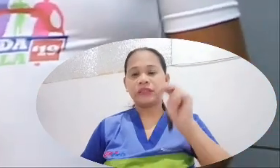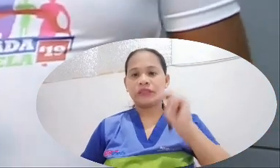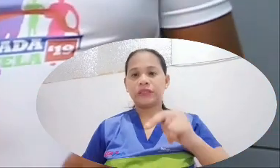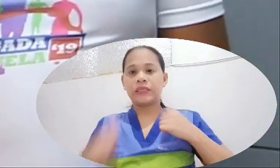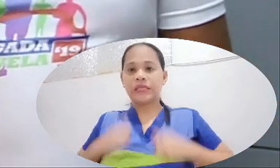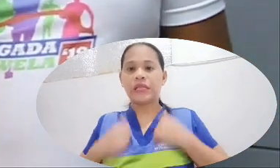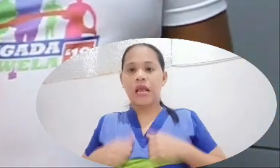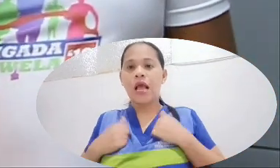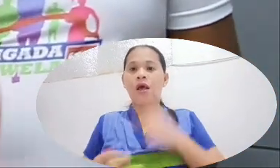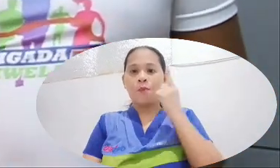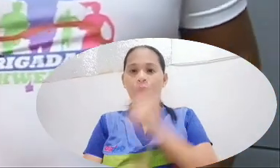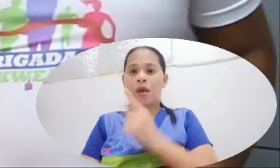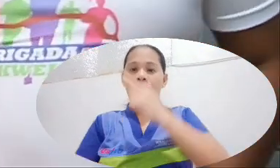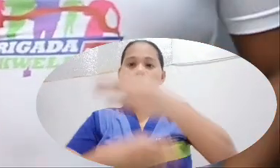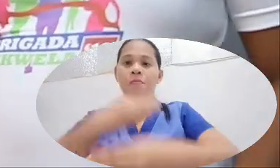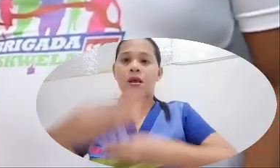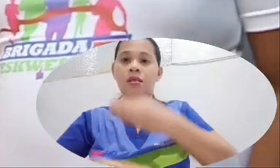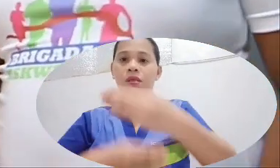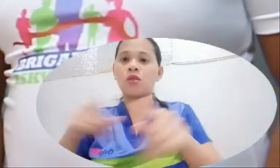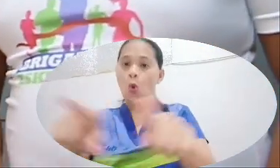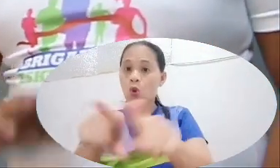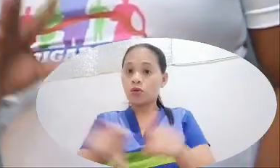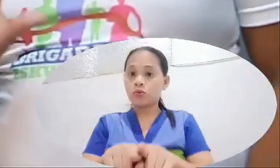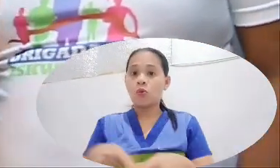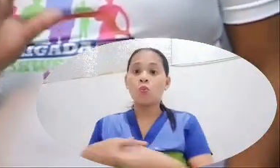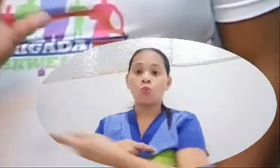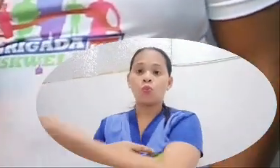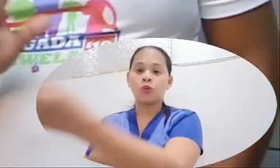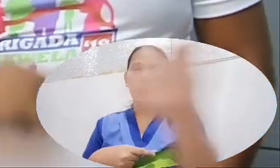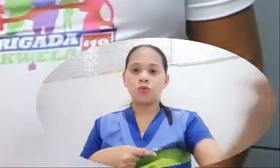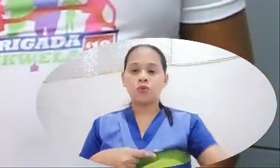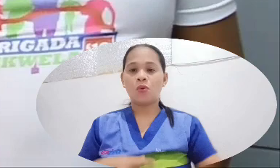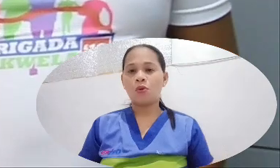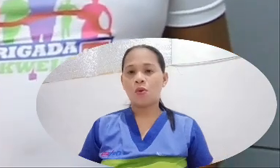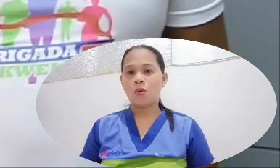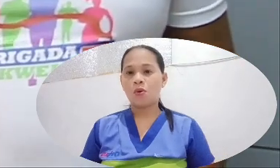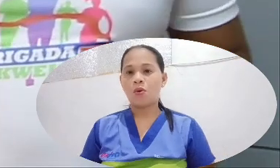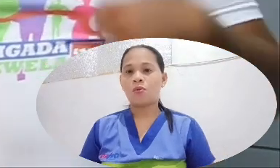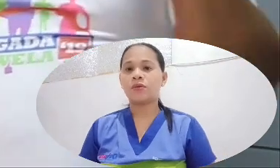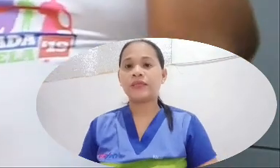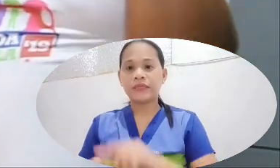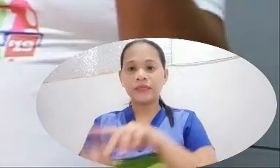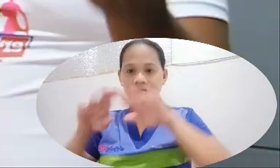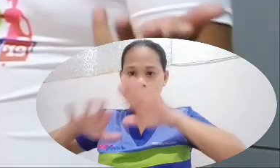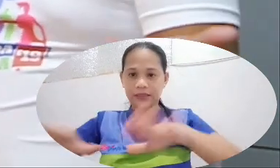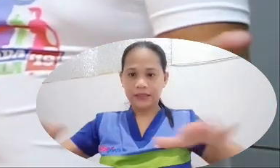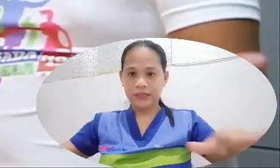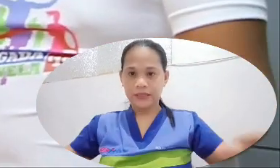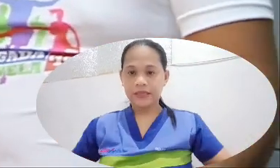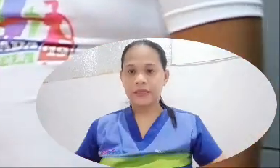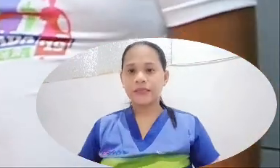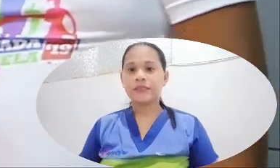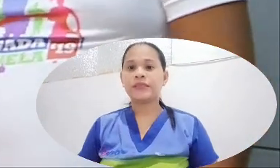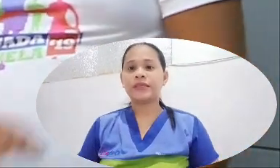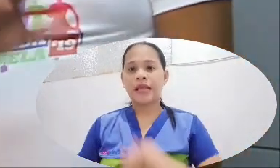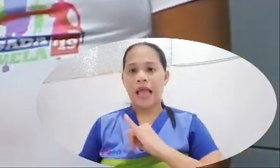mga bata, ha? Hanggang sa muling pagkikita, ako si Netnet. Ako si Tenten.